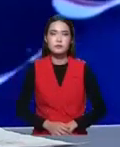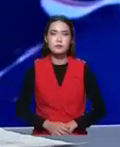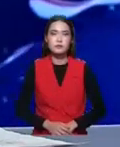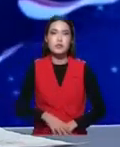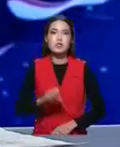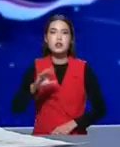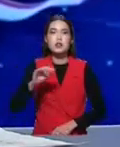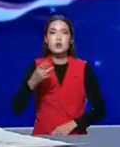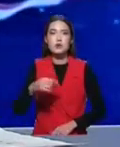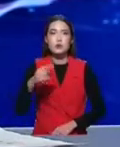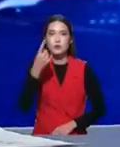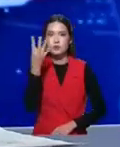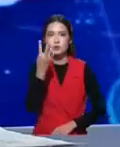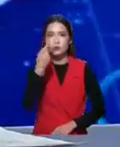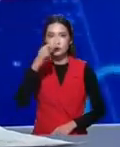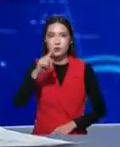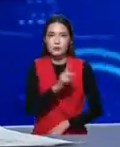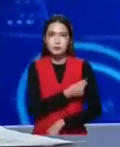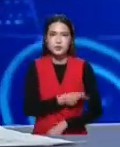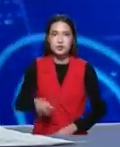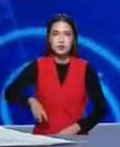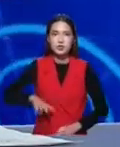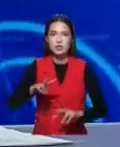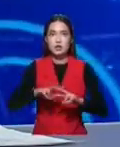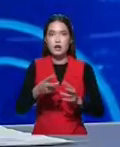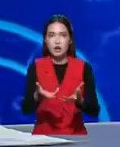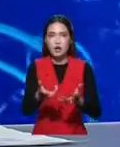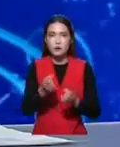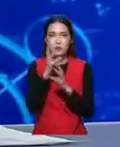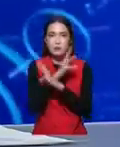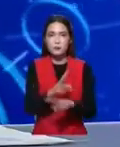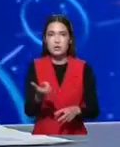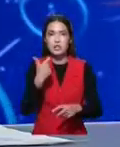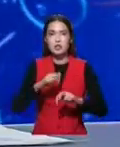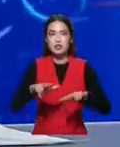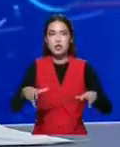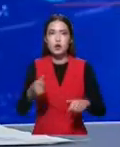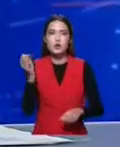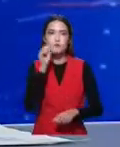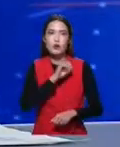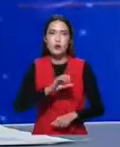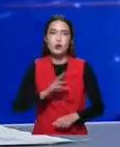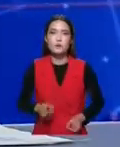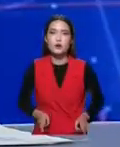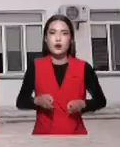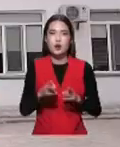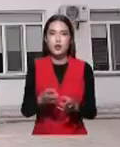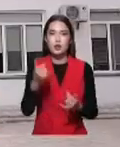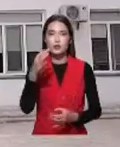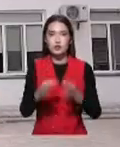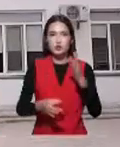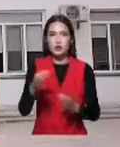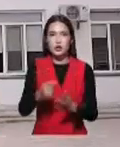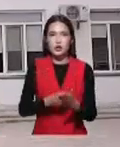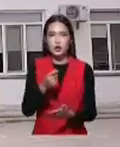Ал Атырауда нөмірі 4-ші емхананың директоры қамауға алынды. Ол бюджет қаржысын аса ірі мөлшерде ұрлады деген күдікке ілінді. Қазір сотқа дейінгі